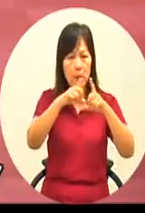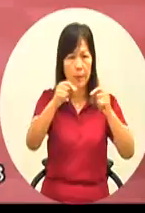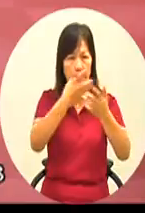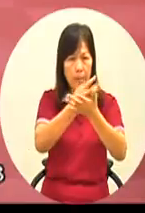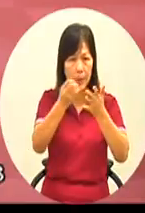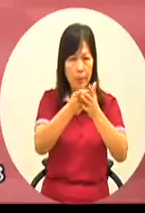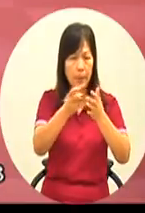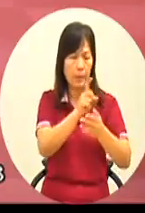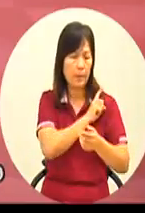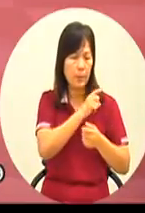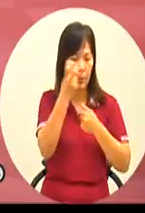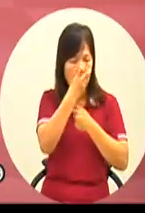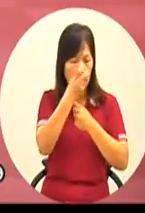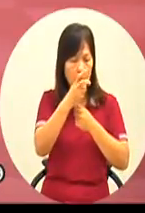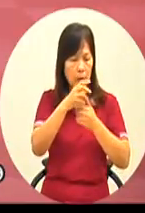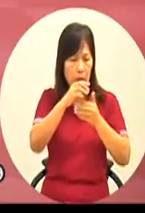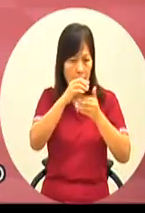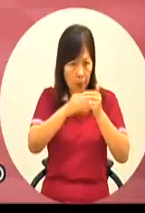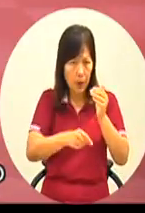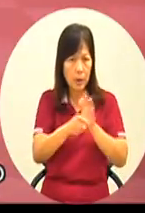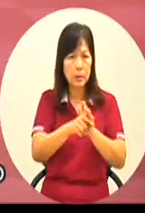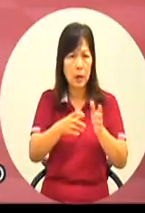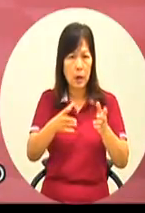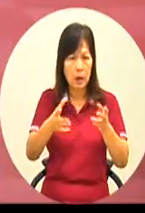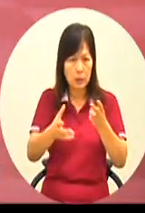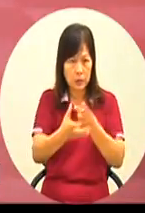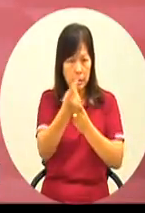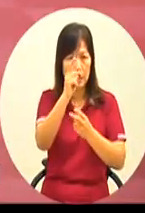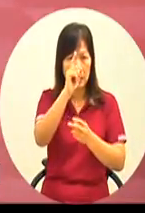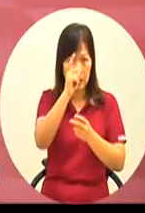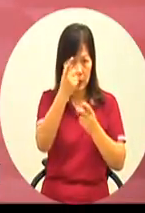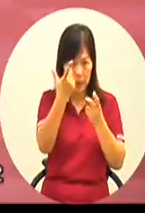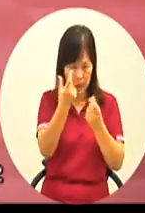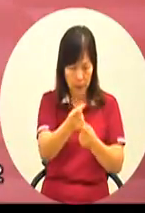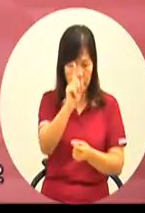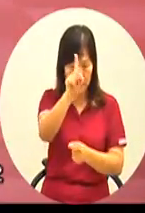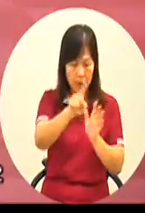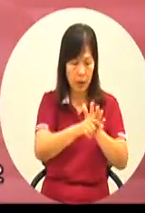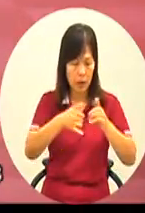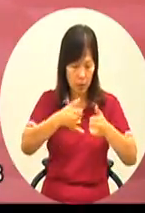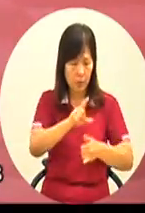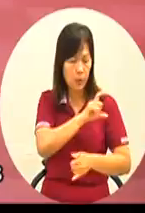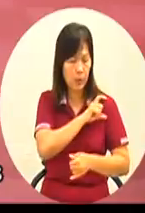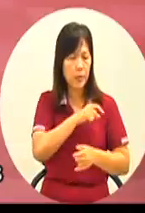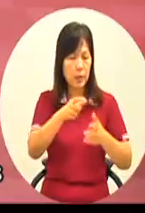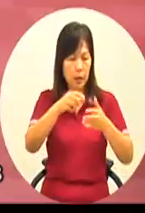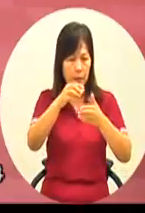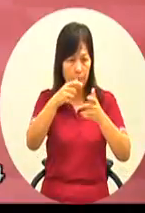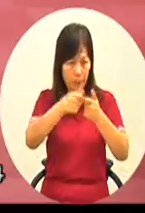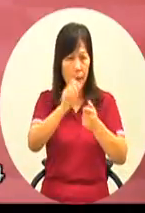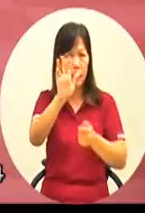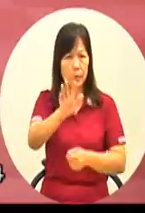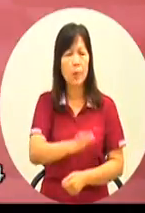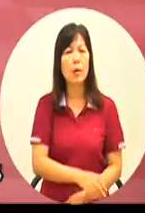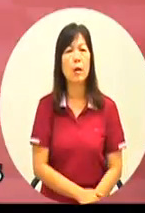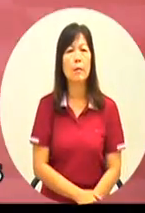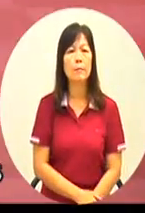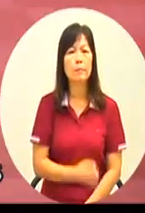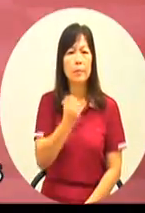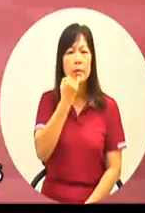条例的修正，整合为同一个路名的要件。啊、但是哈、哦，张局